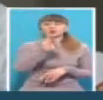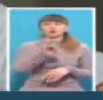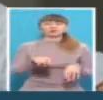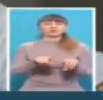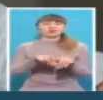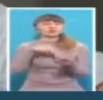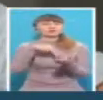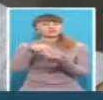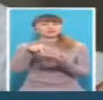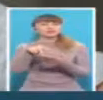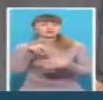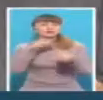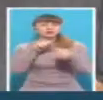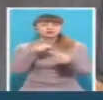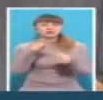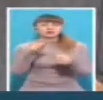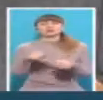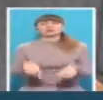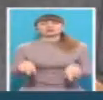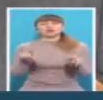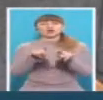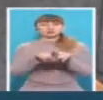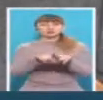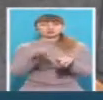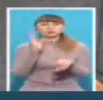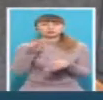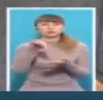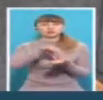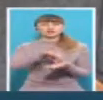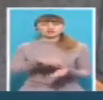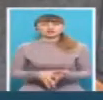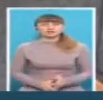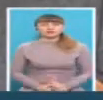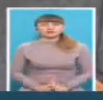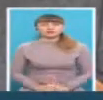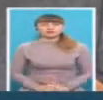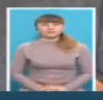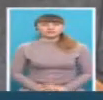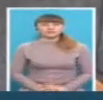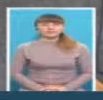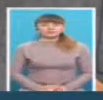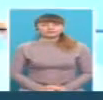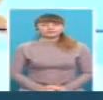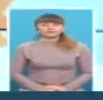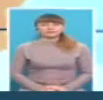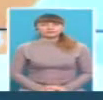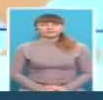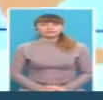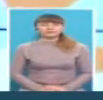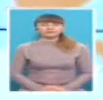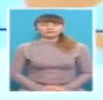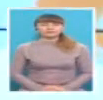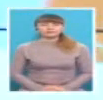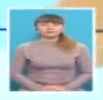Иван Дычко да өнер көрсетеді. 5 кездесуінің барлығын жеңіспен аяқтаған әйгілі отандасымыздың қарсыласы әлі анықталған жоқ.